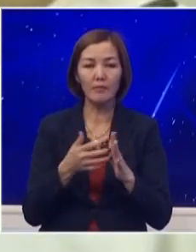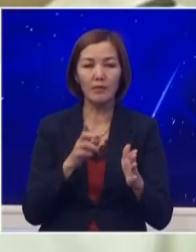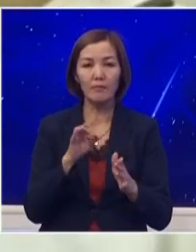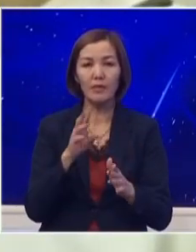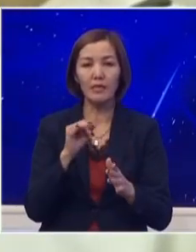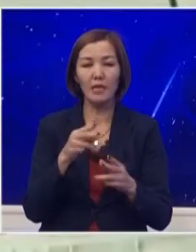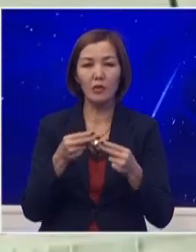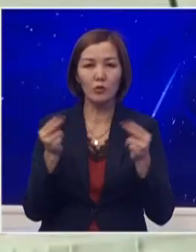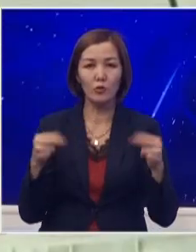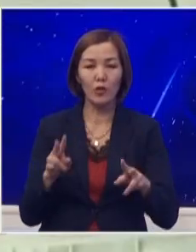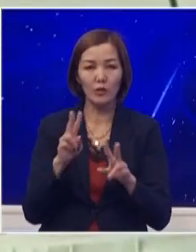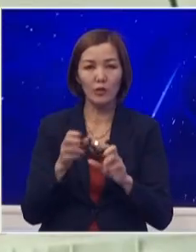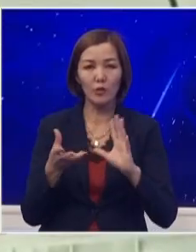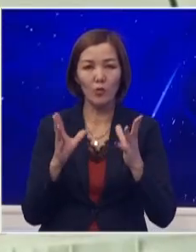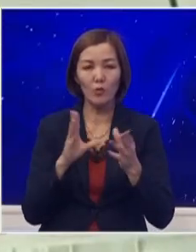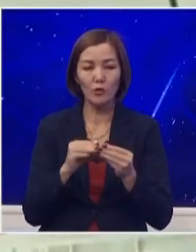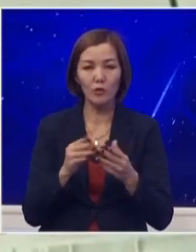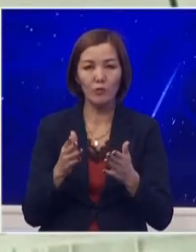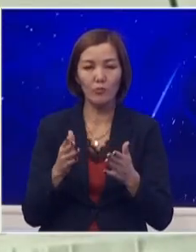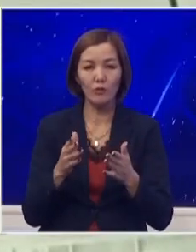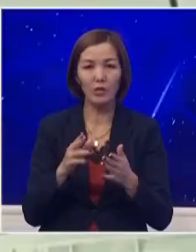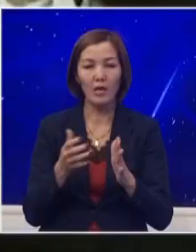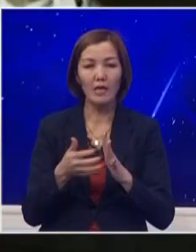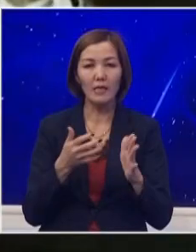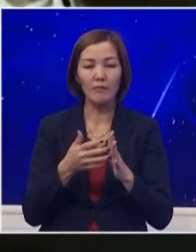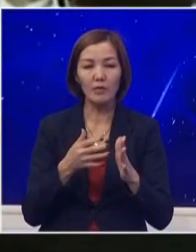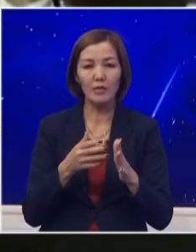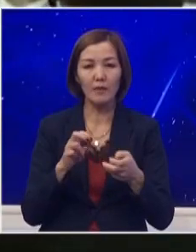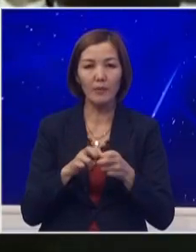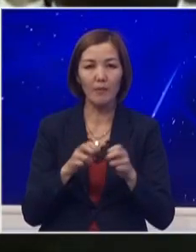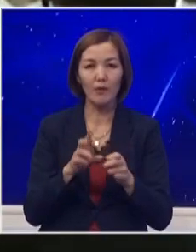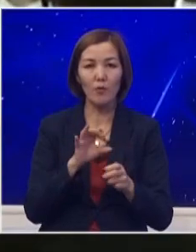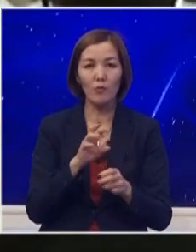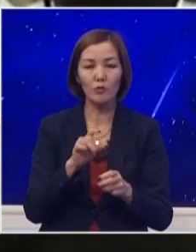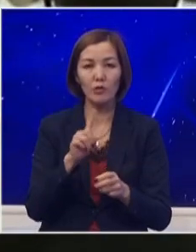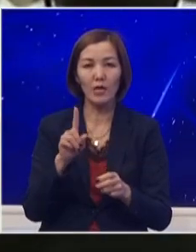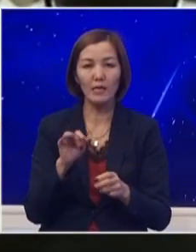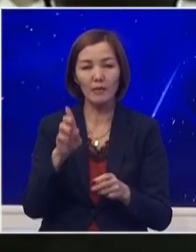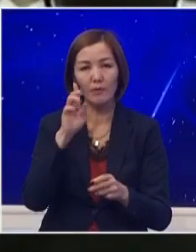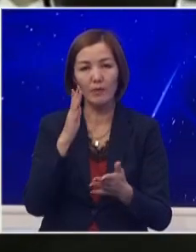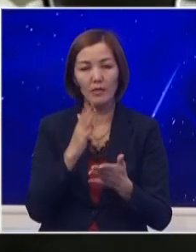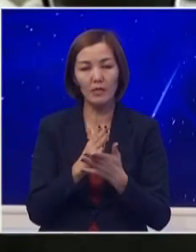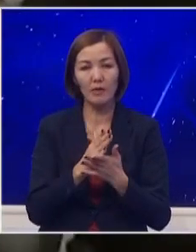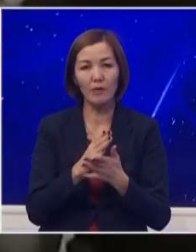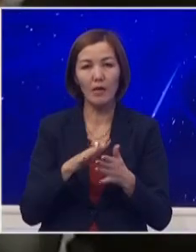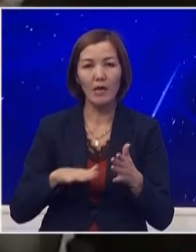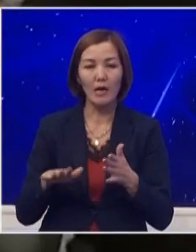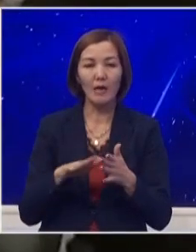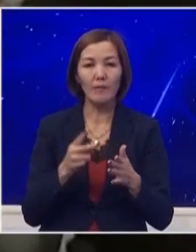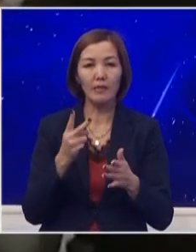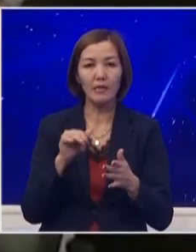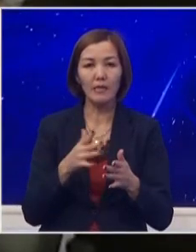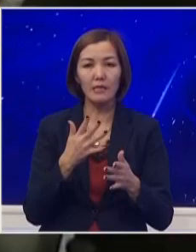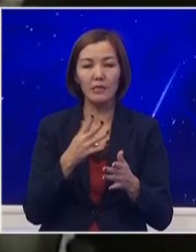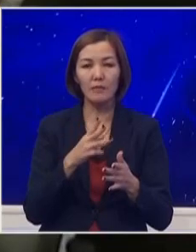Lancet журналы жүргізген зерттеу қорытындысы бойынша кадр тапшылығы мәселесі Оңтүстік Азия елдерінде болып тұр. Аталған аймақта 2,5 миллион